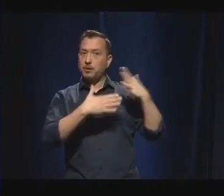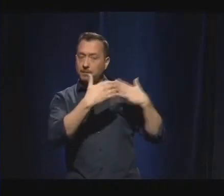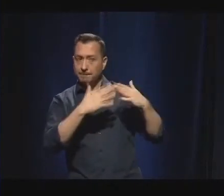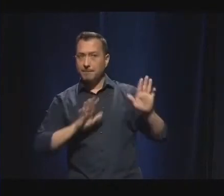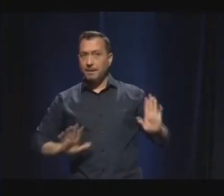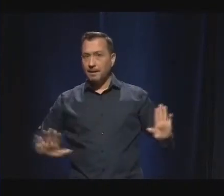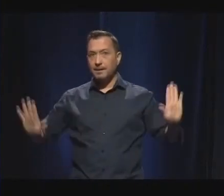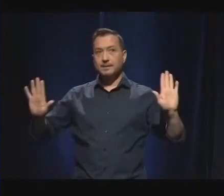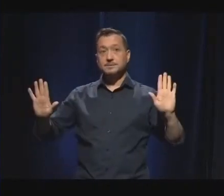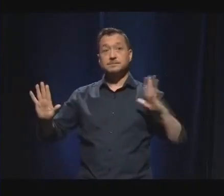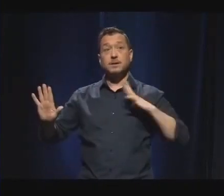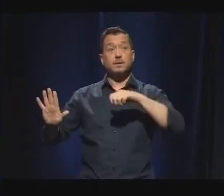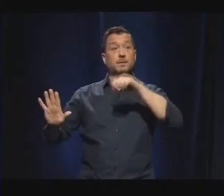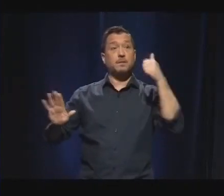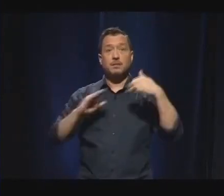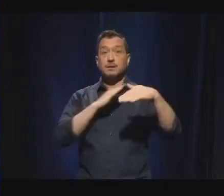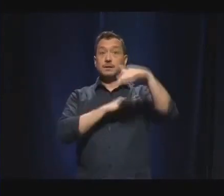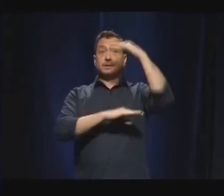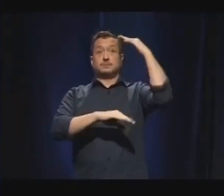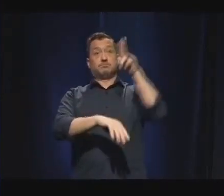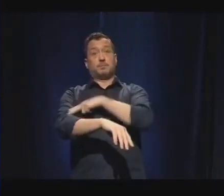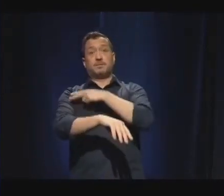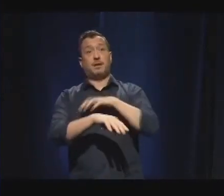aucune marge de manœuvre. Puis donc,